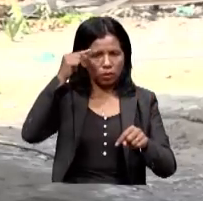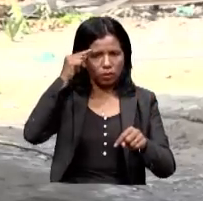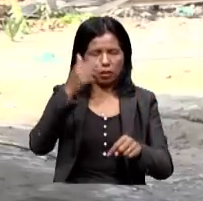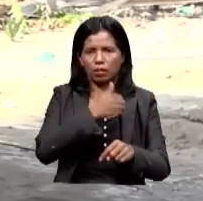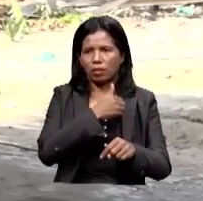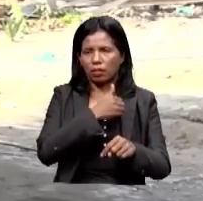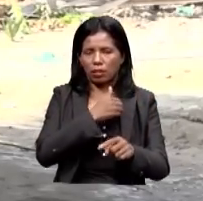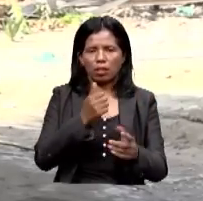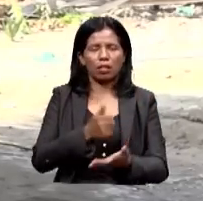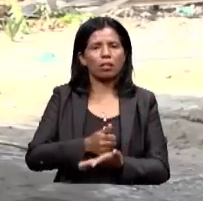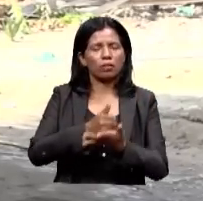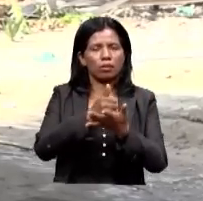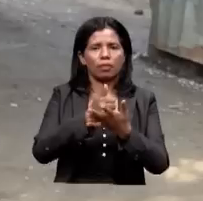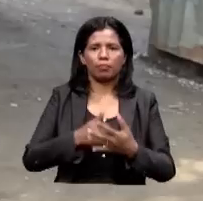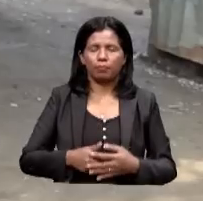sidau tau matambah.